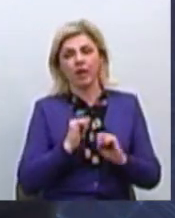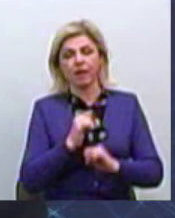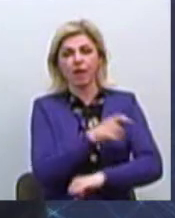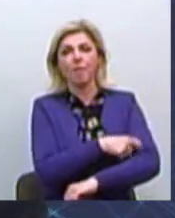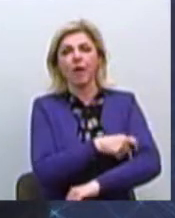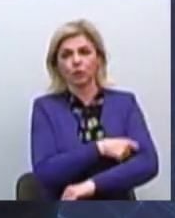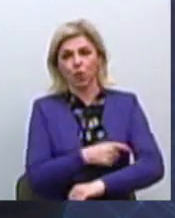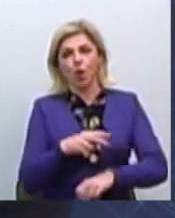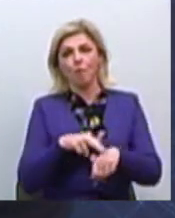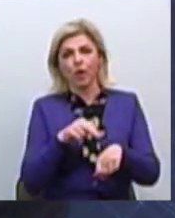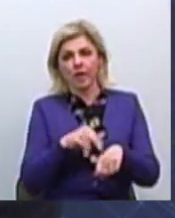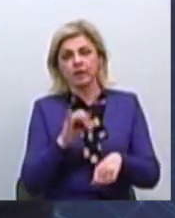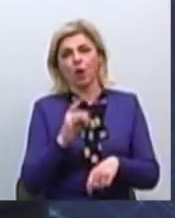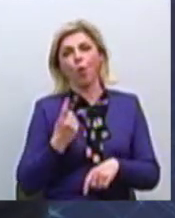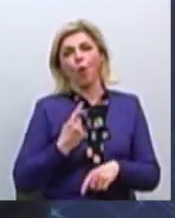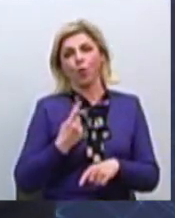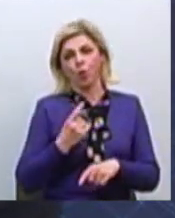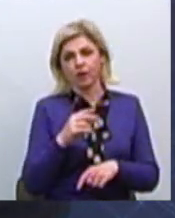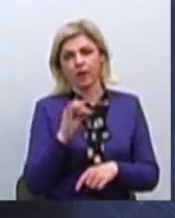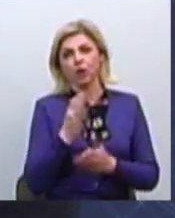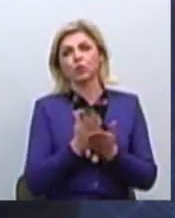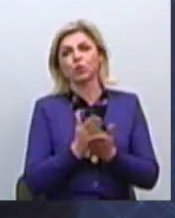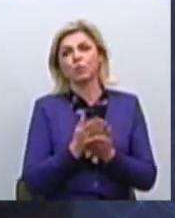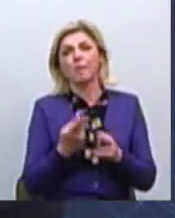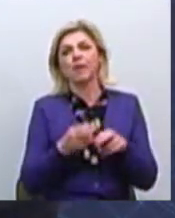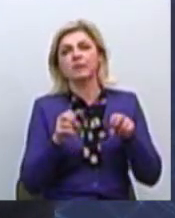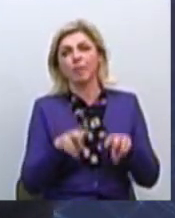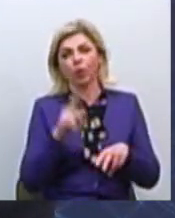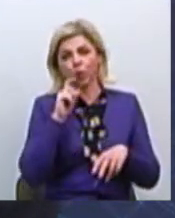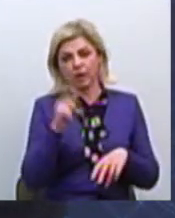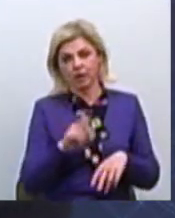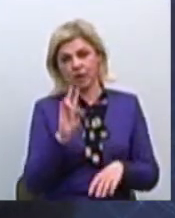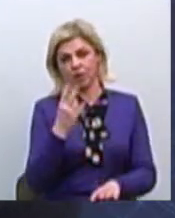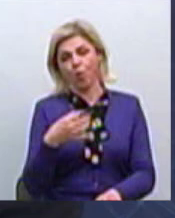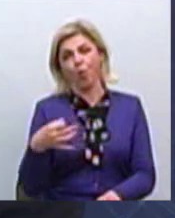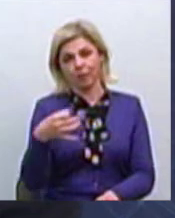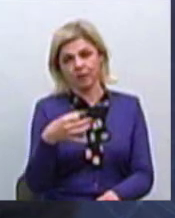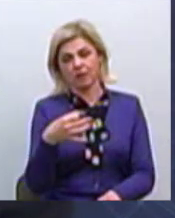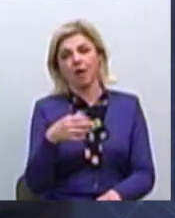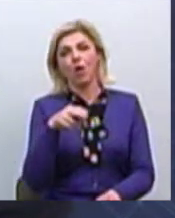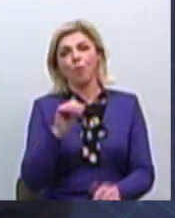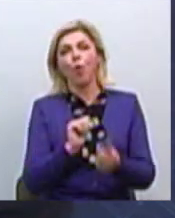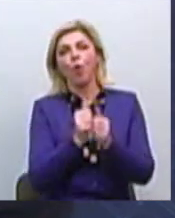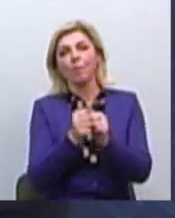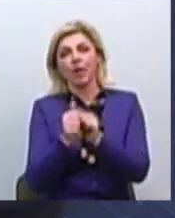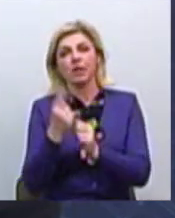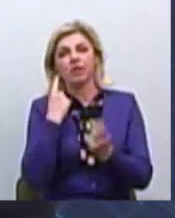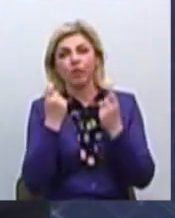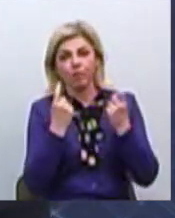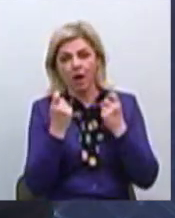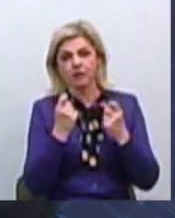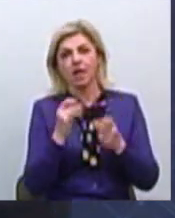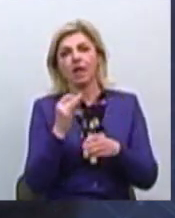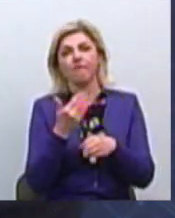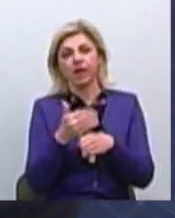управлінням поліції охорони, Службою безпеки України Миколаївської області по обміну інформацією,